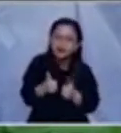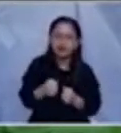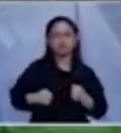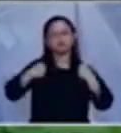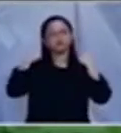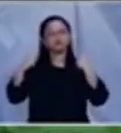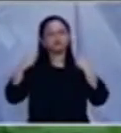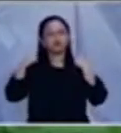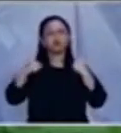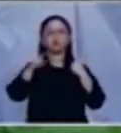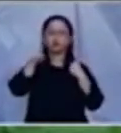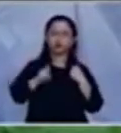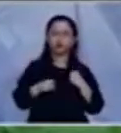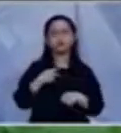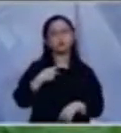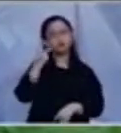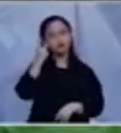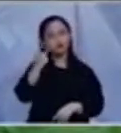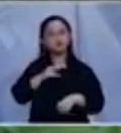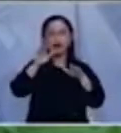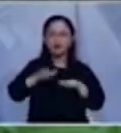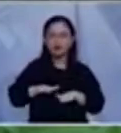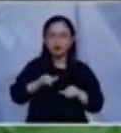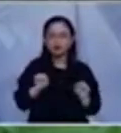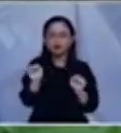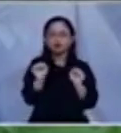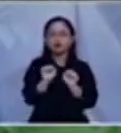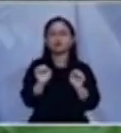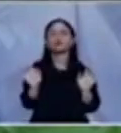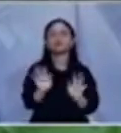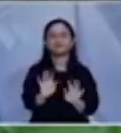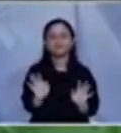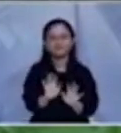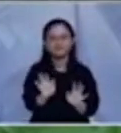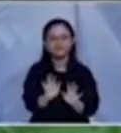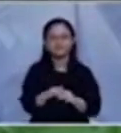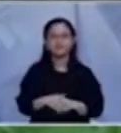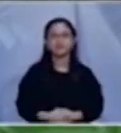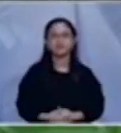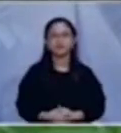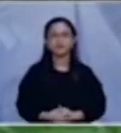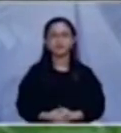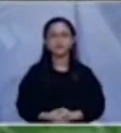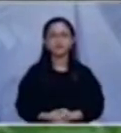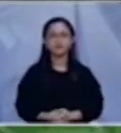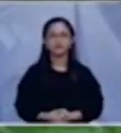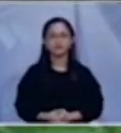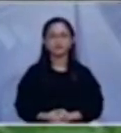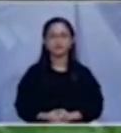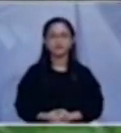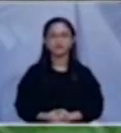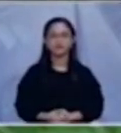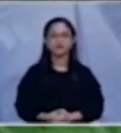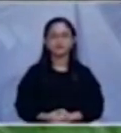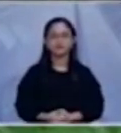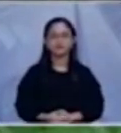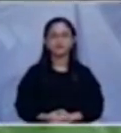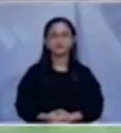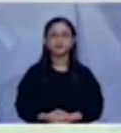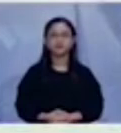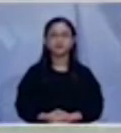bergizi. Tetap waspada dan jangan panik. Saya Camar Haenda bersama dengan juru kamera Pandu Laras melaporkan.